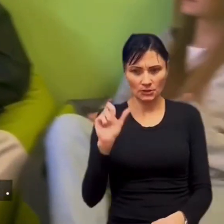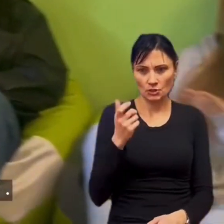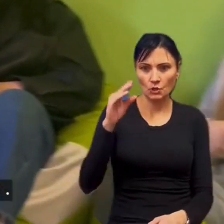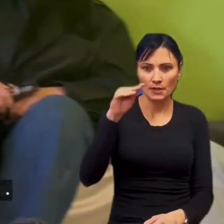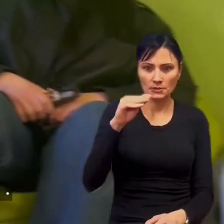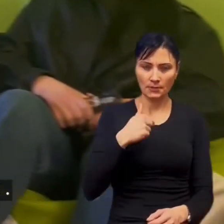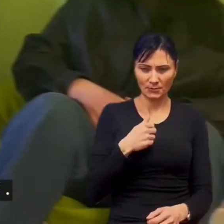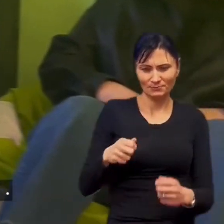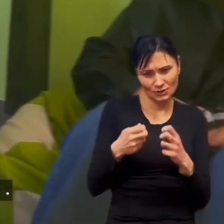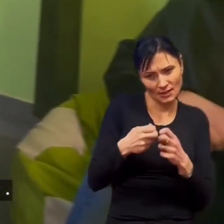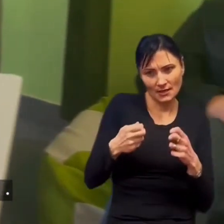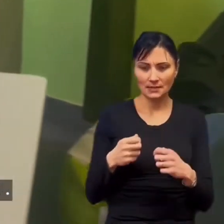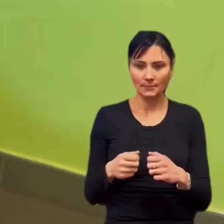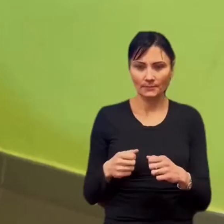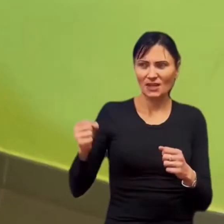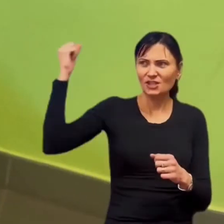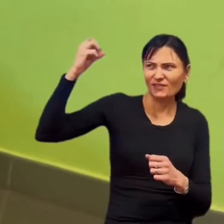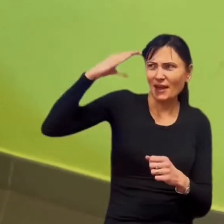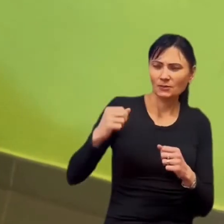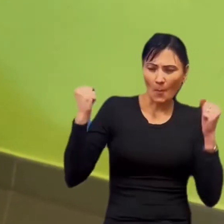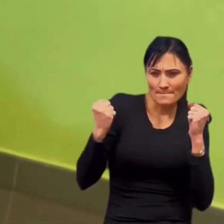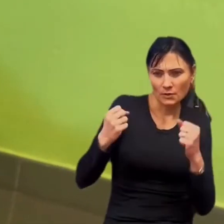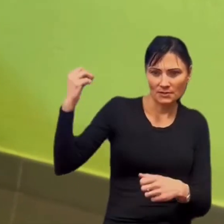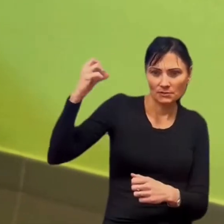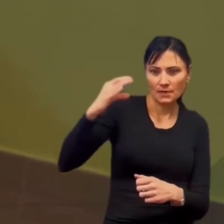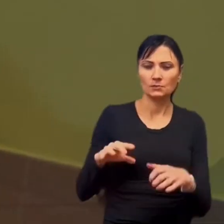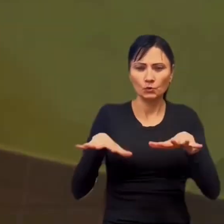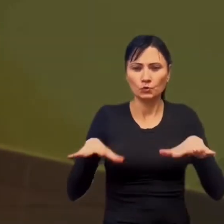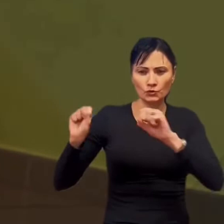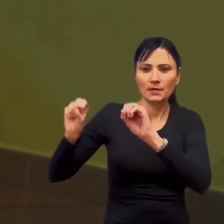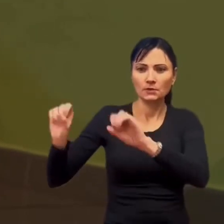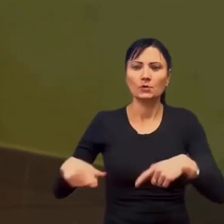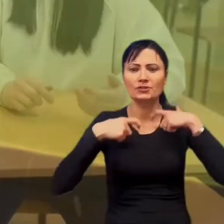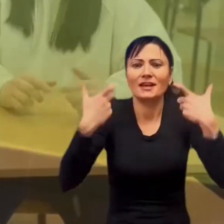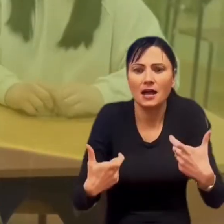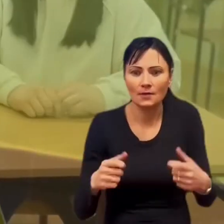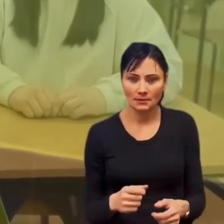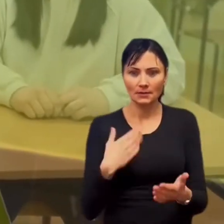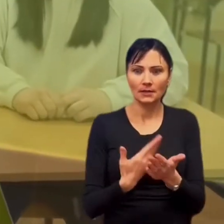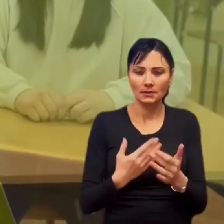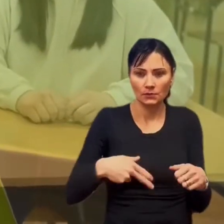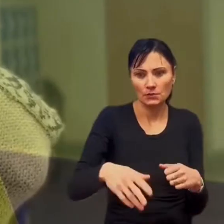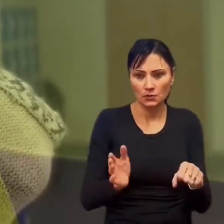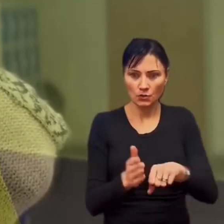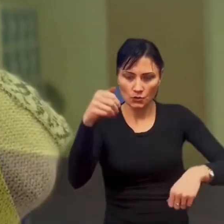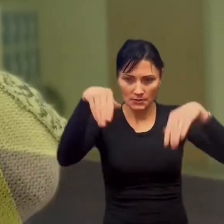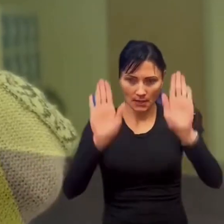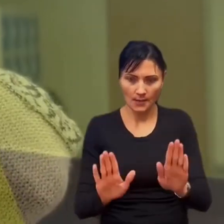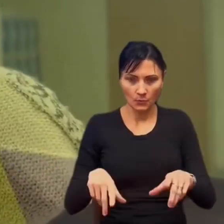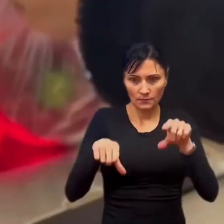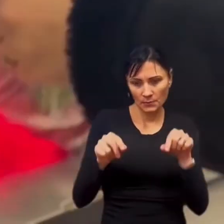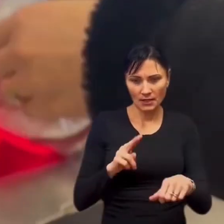mojej szkole czuję się dobrze. A czy wiecie, co jeszcze mi przeszkadza? Rażące światło, dużo informacji z zewnątrz oraz